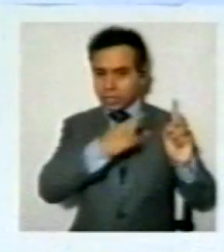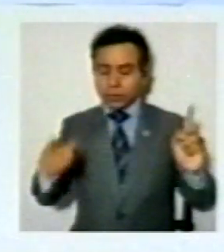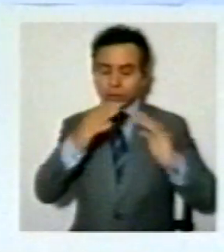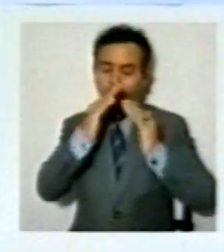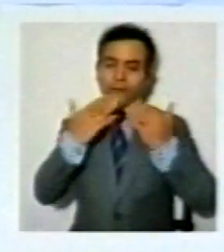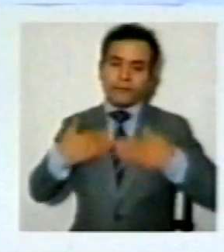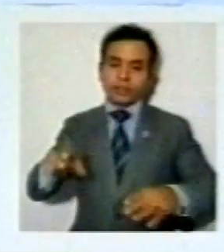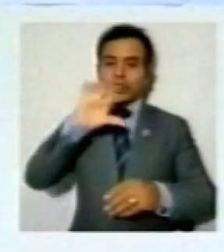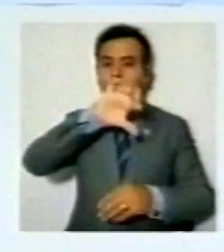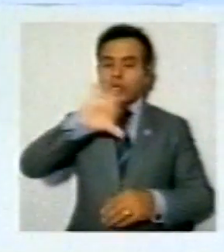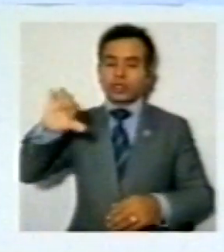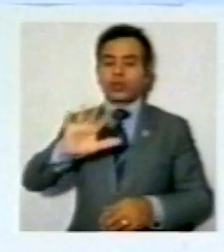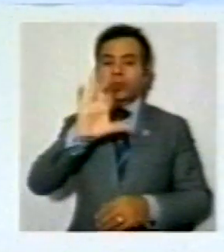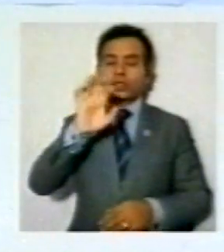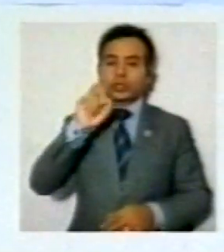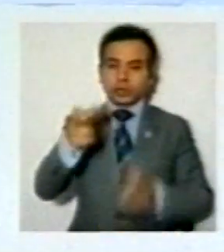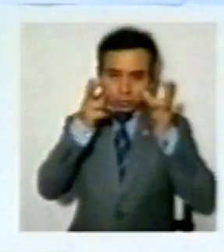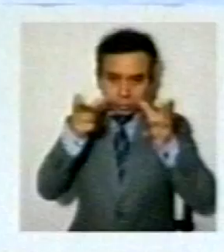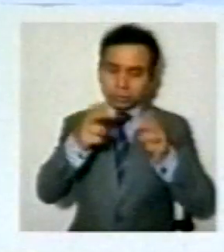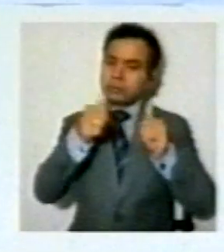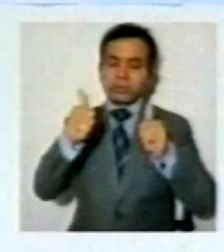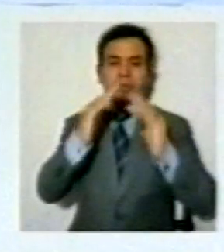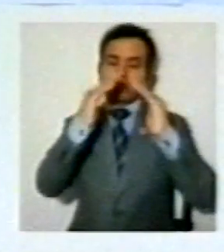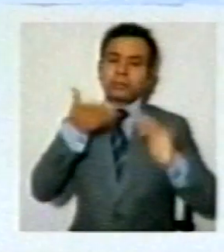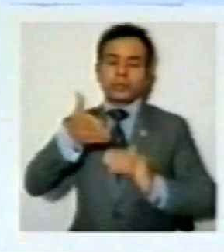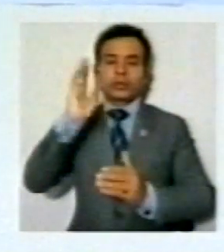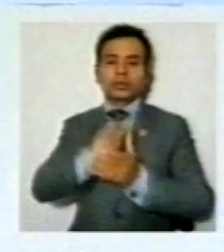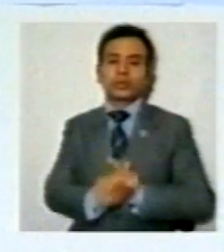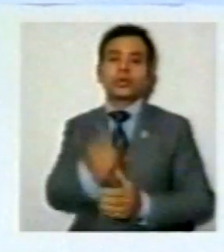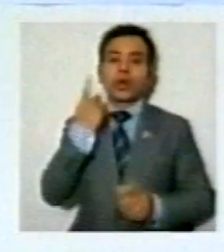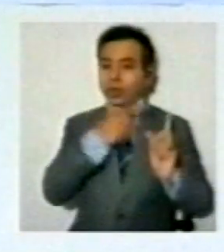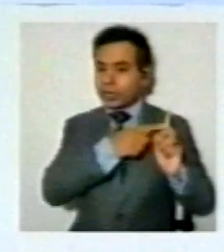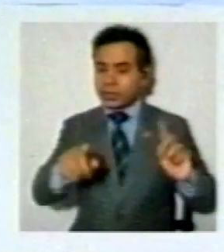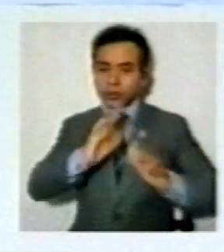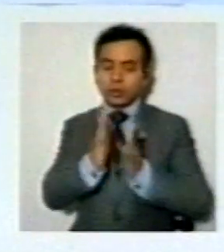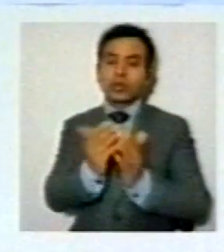বর্তমানে 1,771 জন এবং এ পর্যন্ত ছাড় 950 জন।